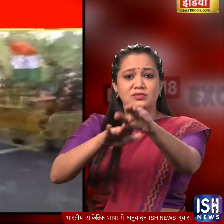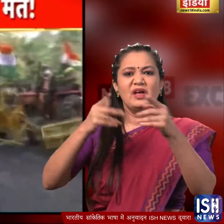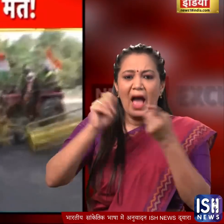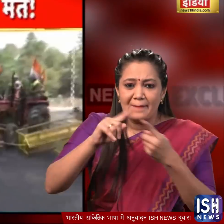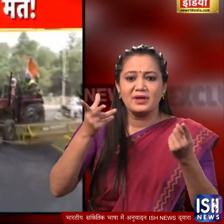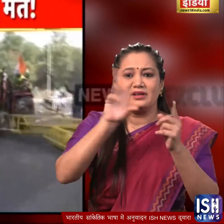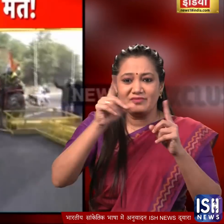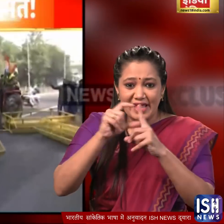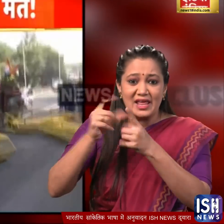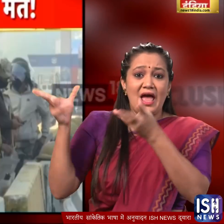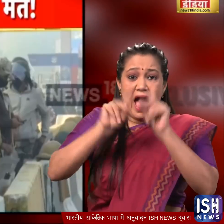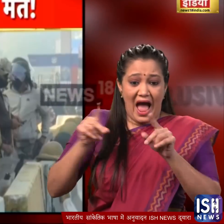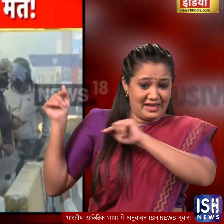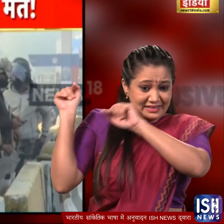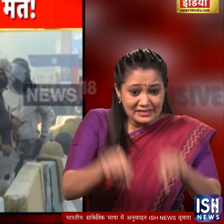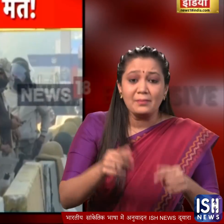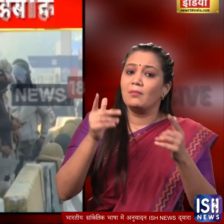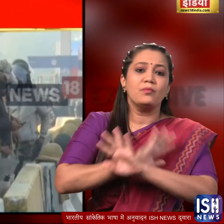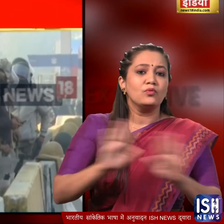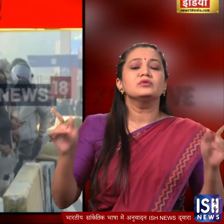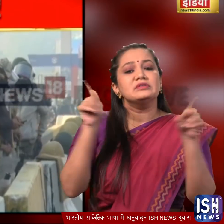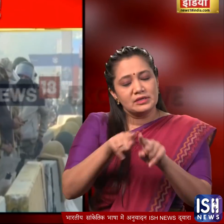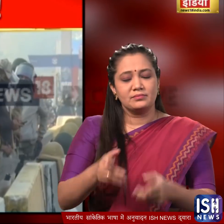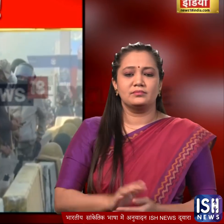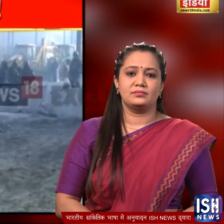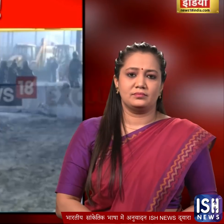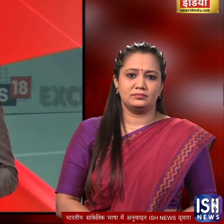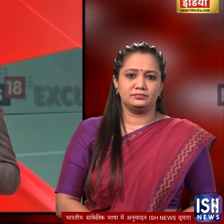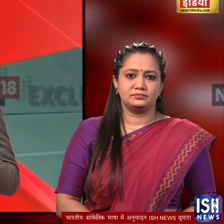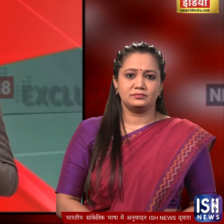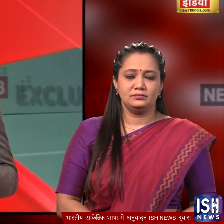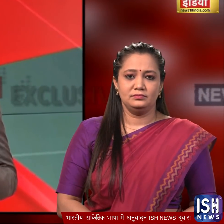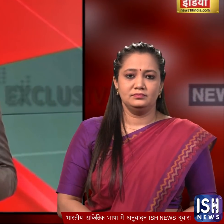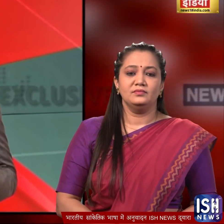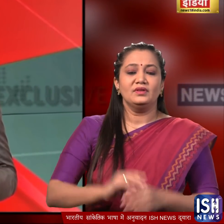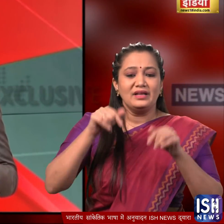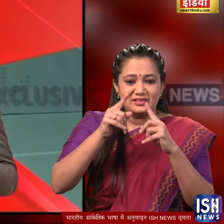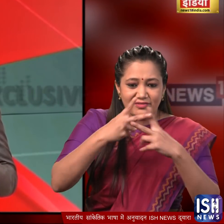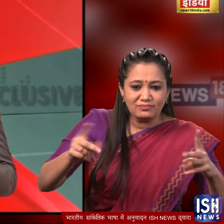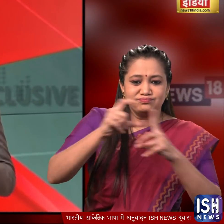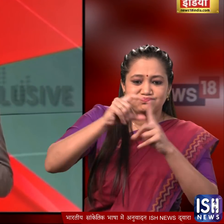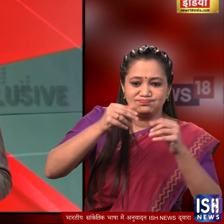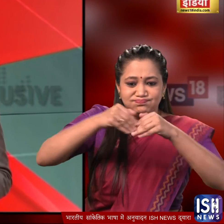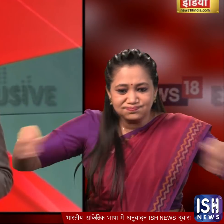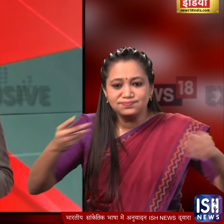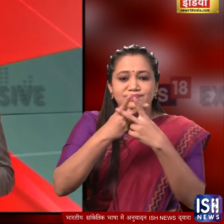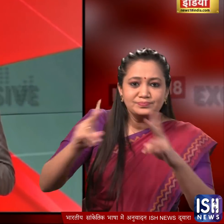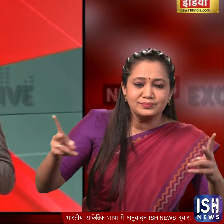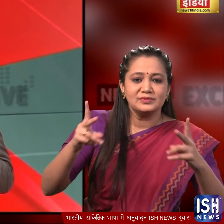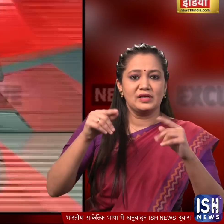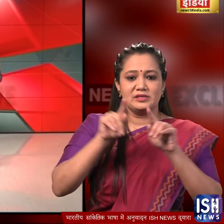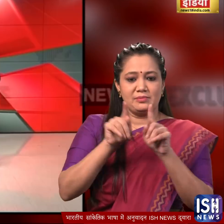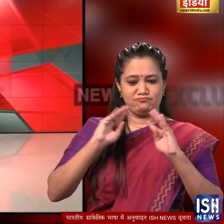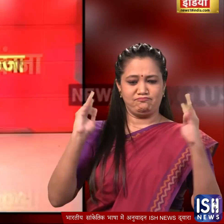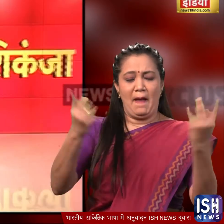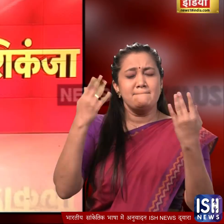हिंसा हुई थी वैसी दोबारा ना हो, इसलिए पुलिस ने सुरक्षा व्यवस्था चाक चौबंद कर दी और दिल्ली की जिन सीमाओं पर किसानों का आंदोलन चल रहा है उन्हें एक तरह